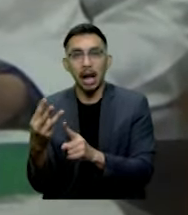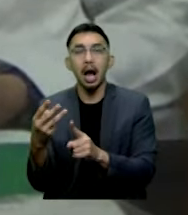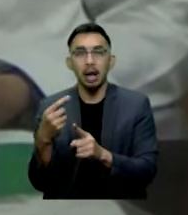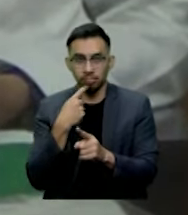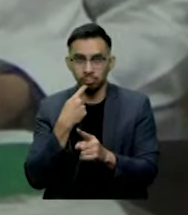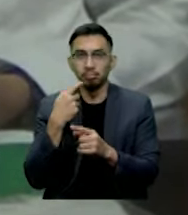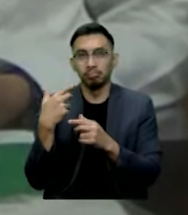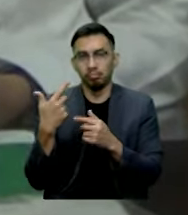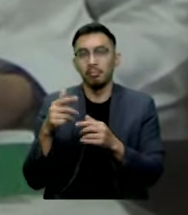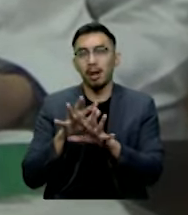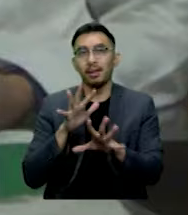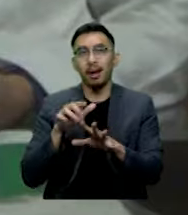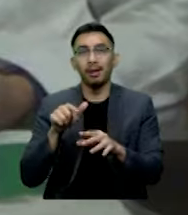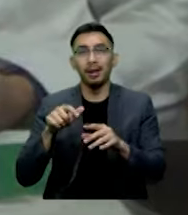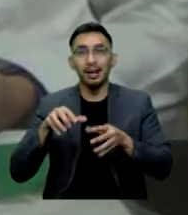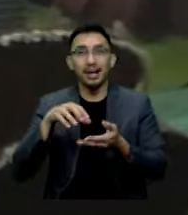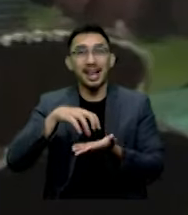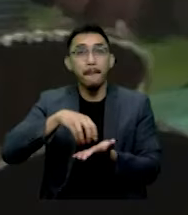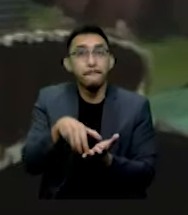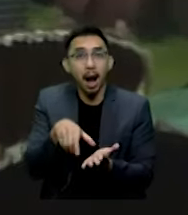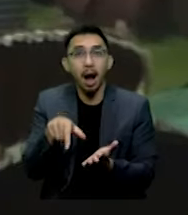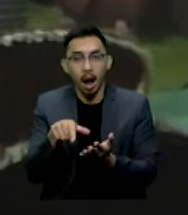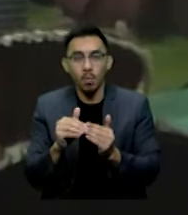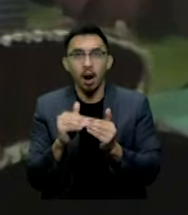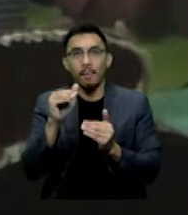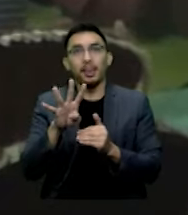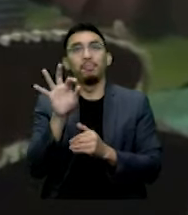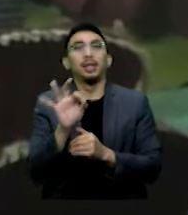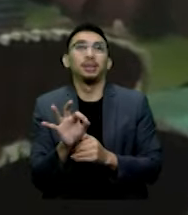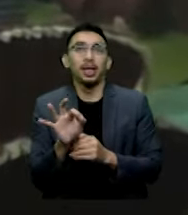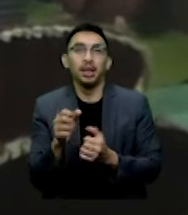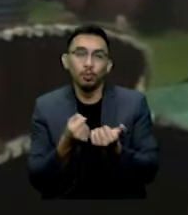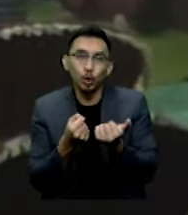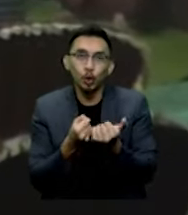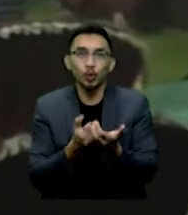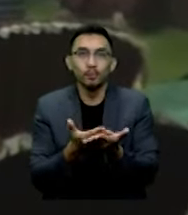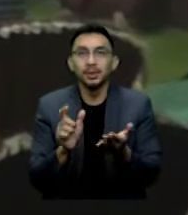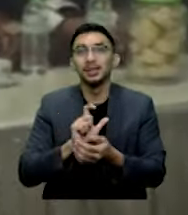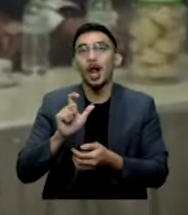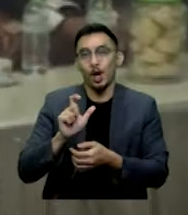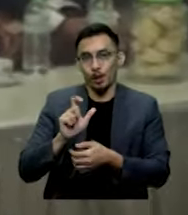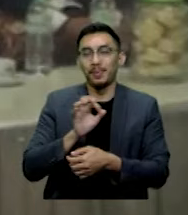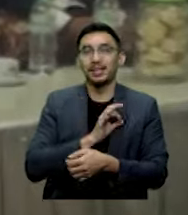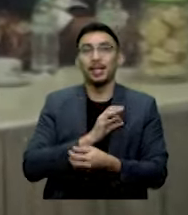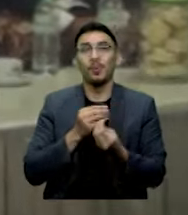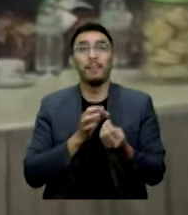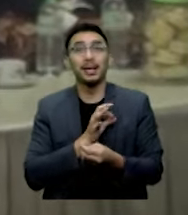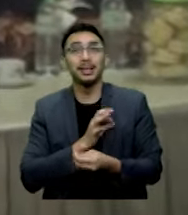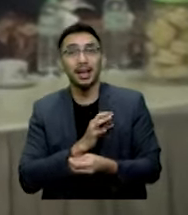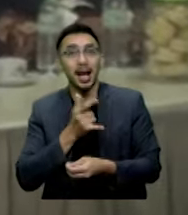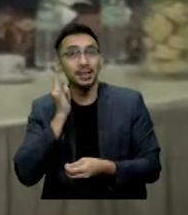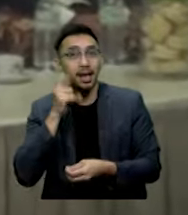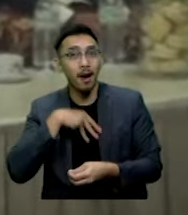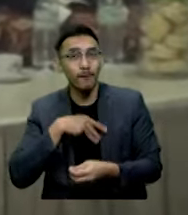berlambang Ka'bah yang kini naik 4%. Serta meminta dukungan pada pasangan Capres-Cawapres Ganjar Mahfud agar bisa menang dalam